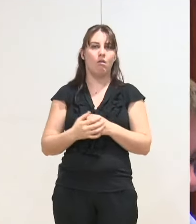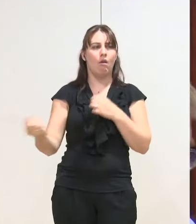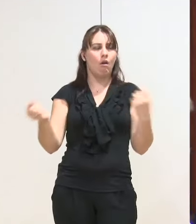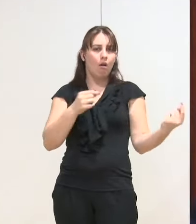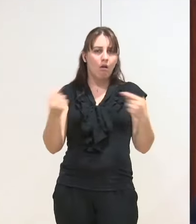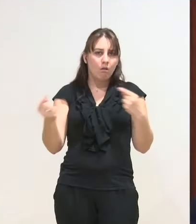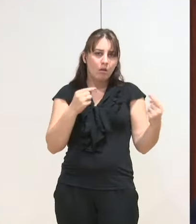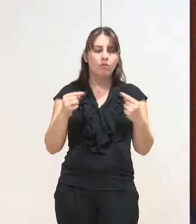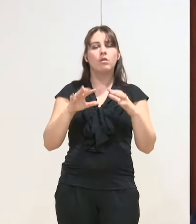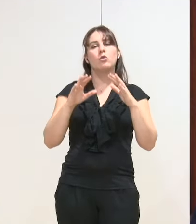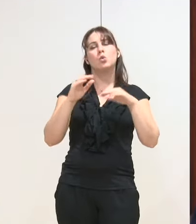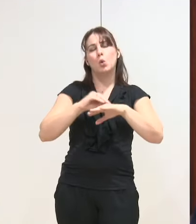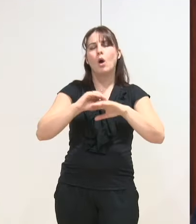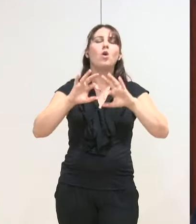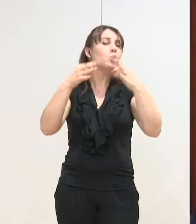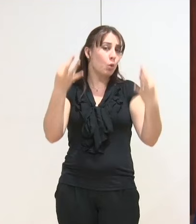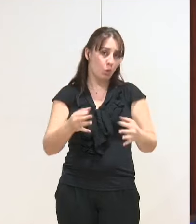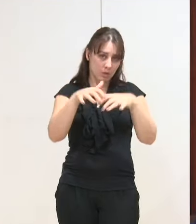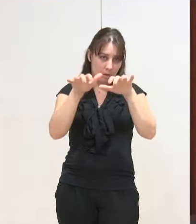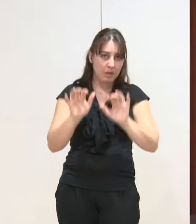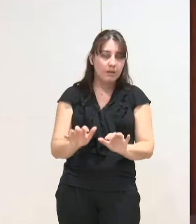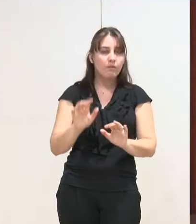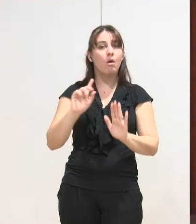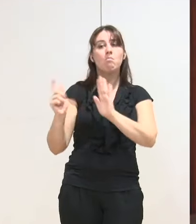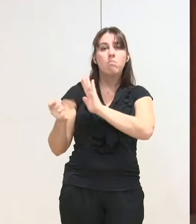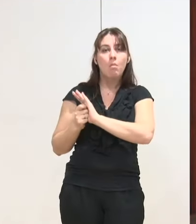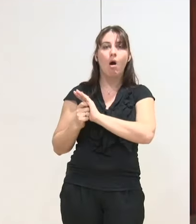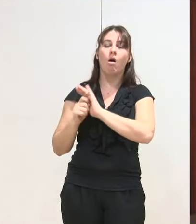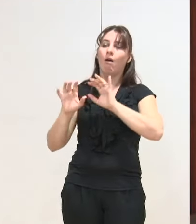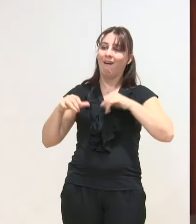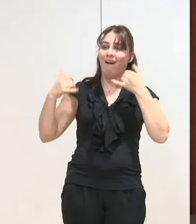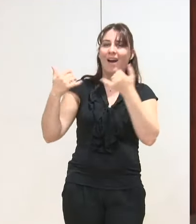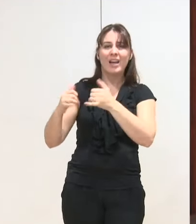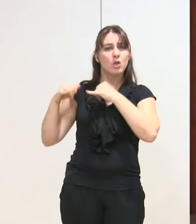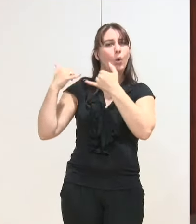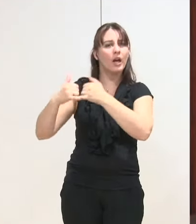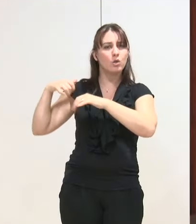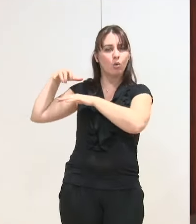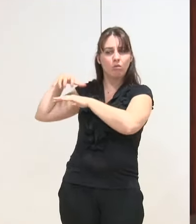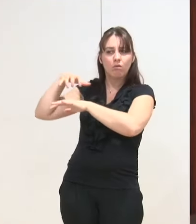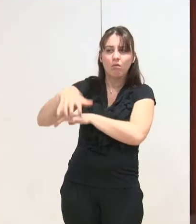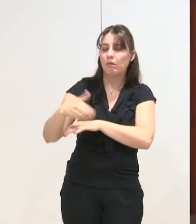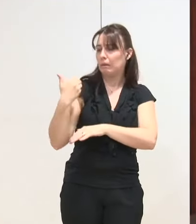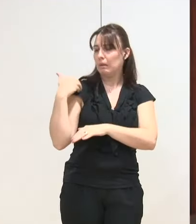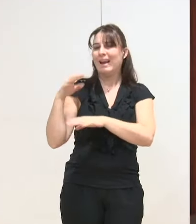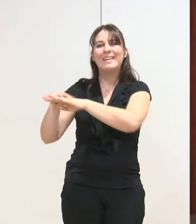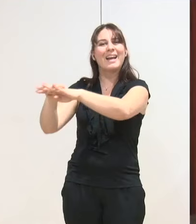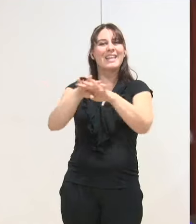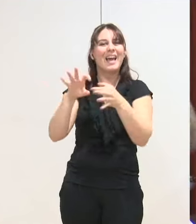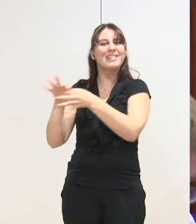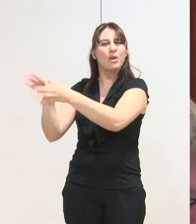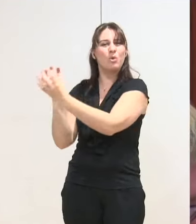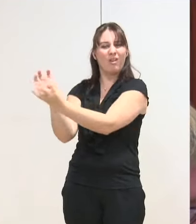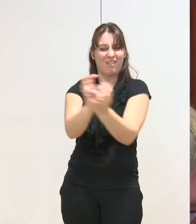Conseil du compte administratif au moment où les différentes réunions passées des unions de quartiers ces dernières semaines sont